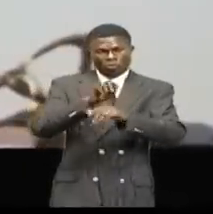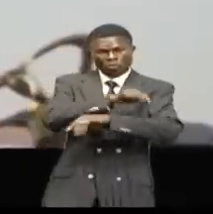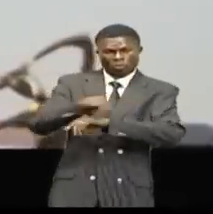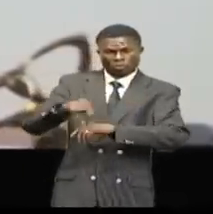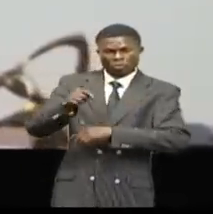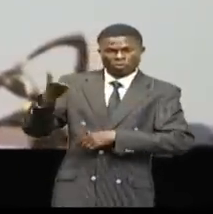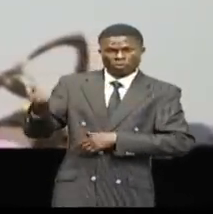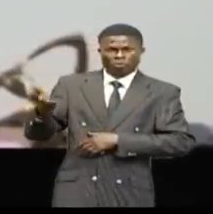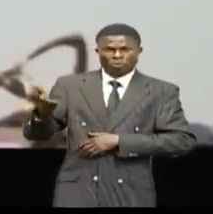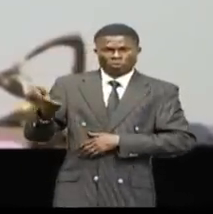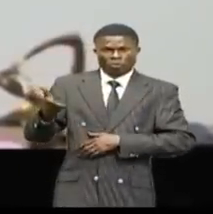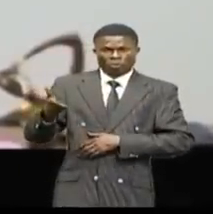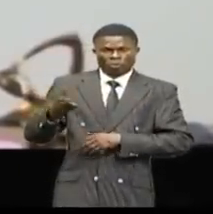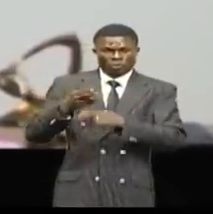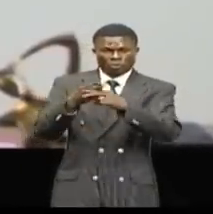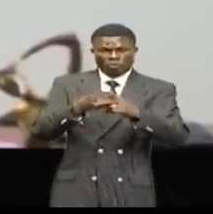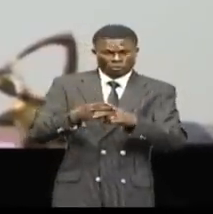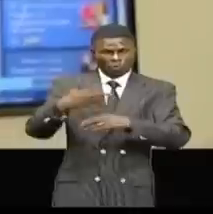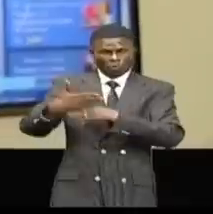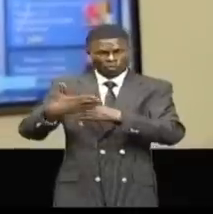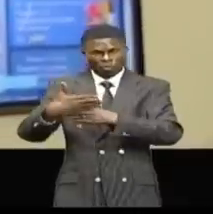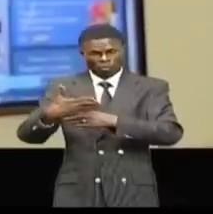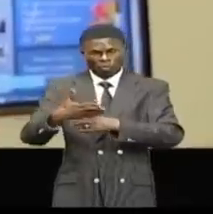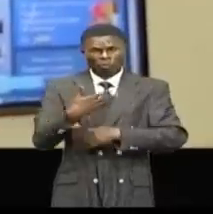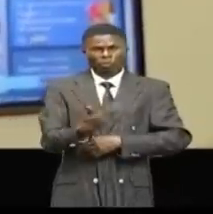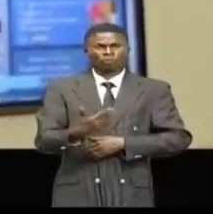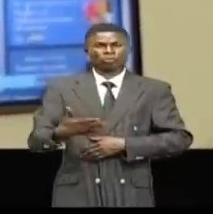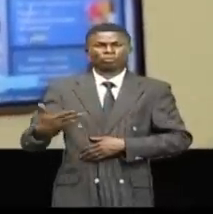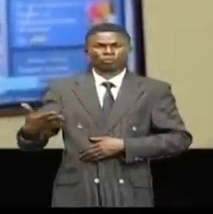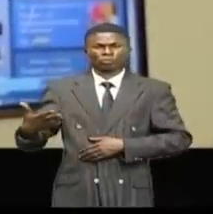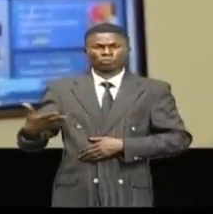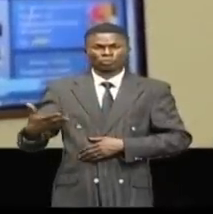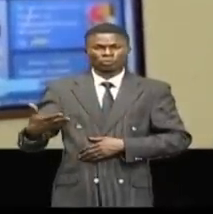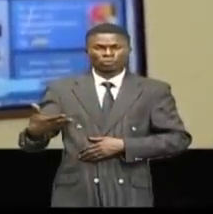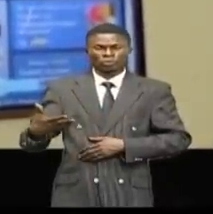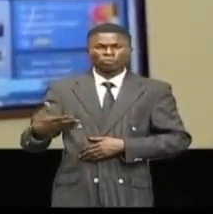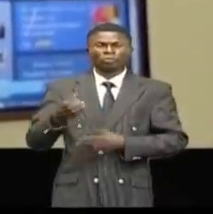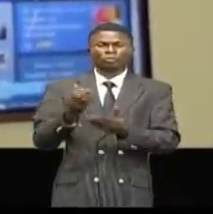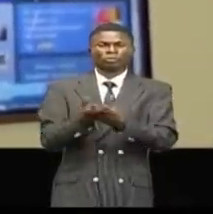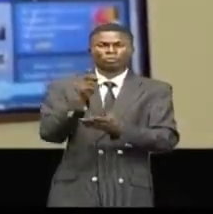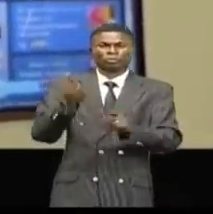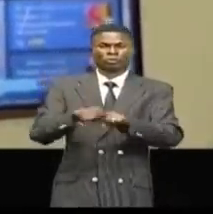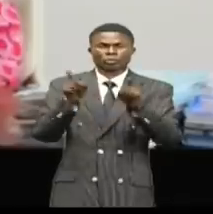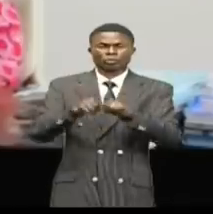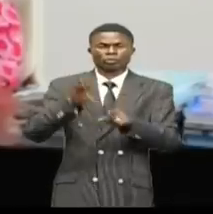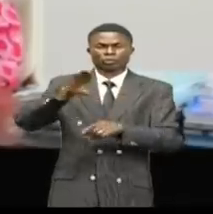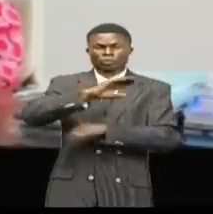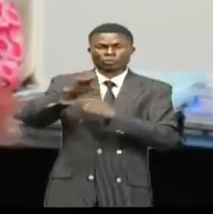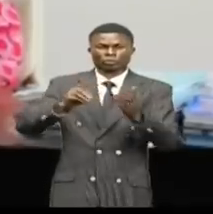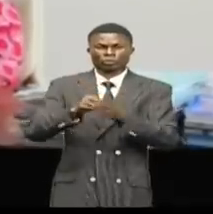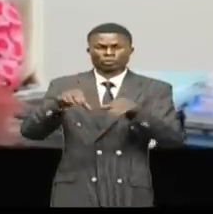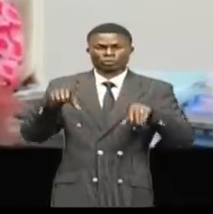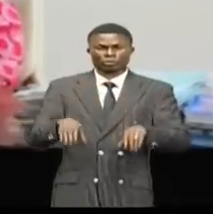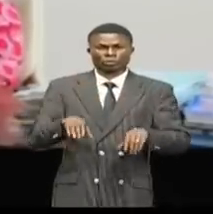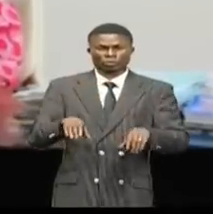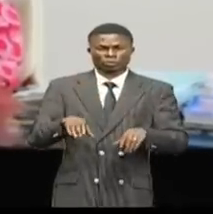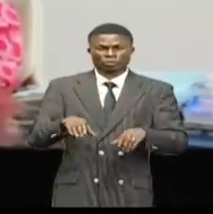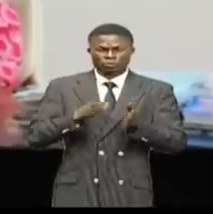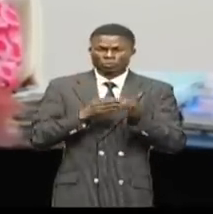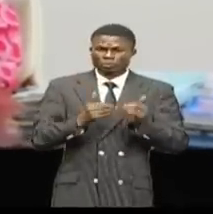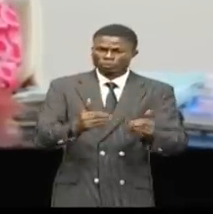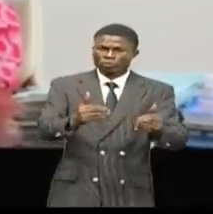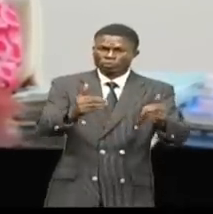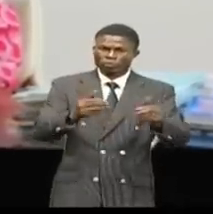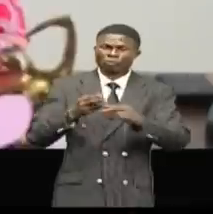institution, les suivis rapprochés des facteurs de surliquidité par la Banque centrale du Congo, la poursuite